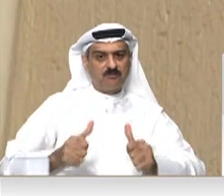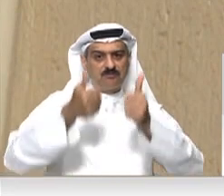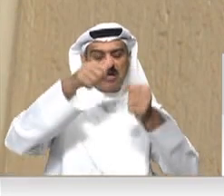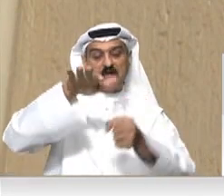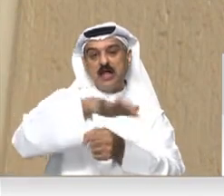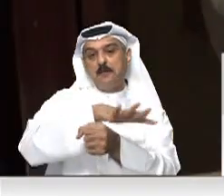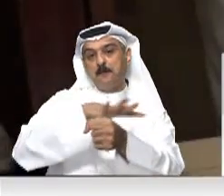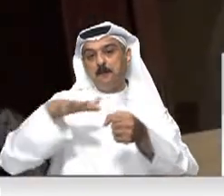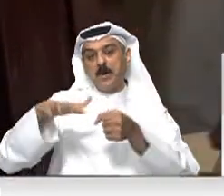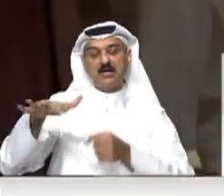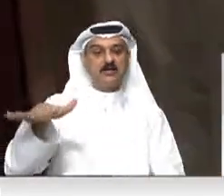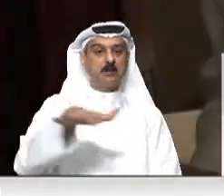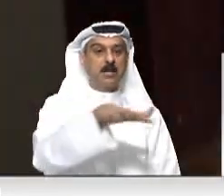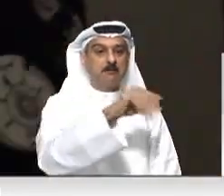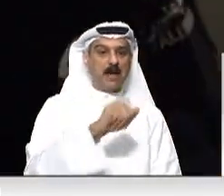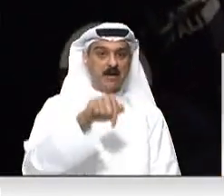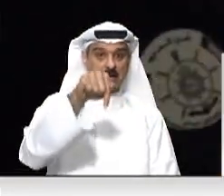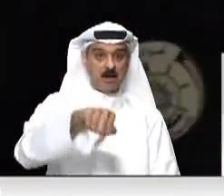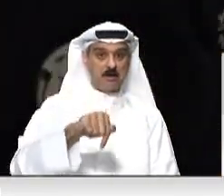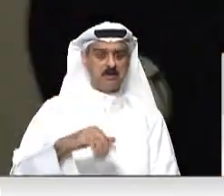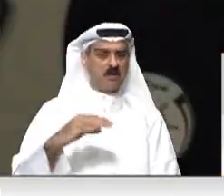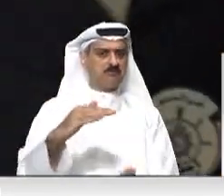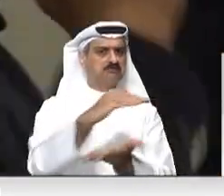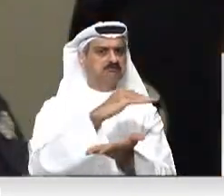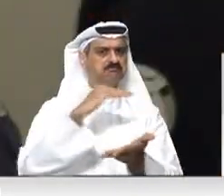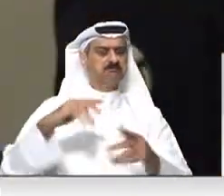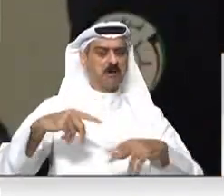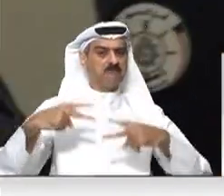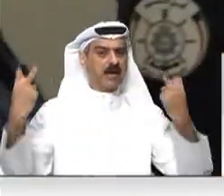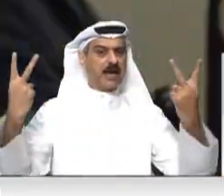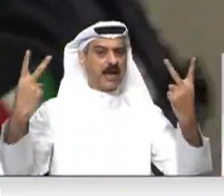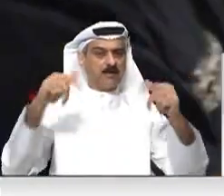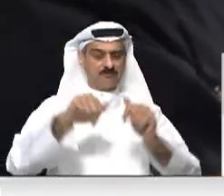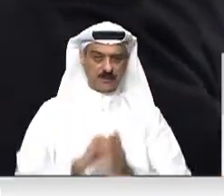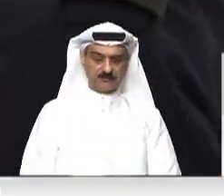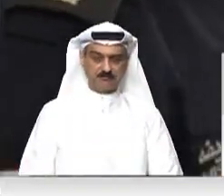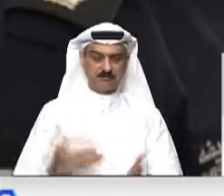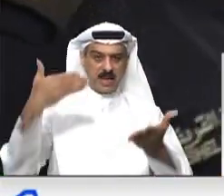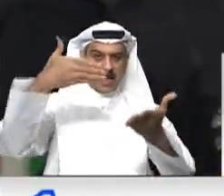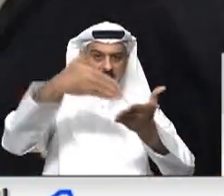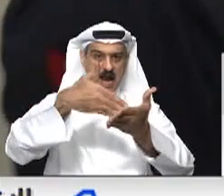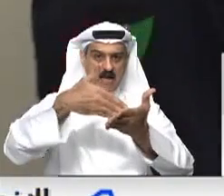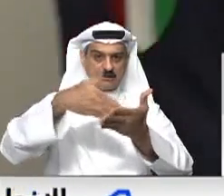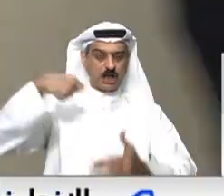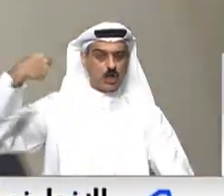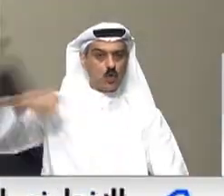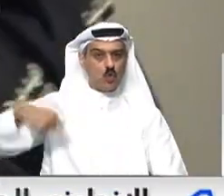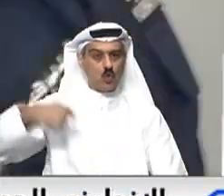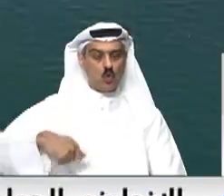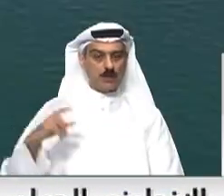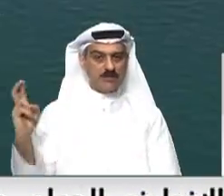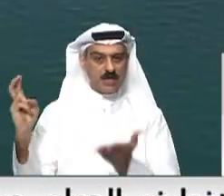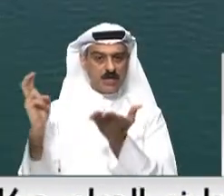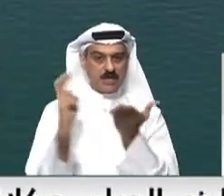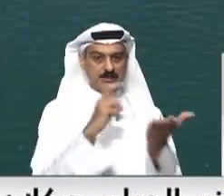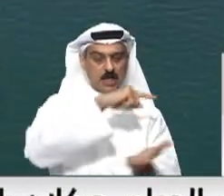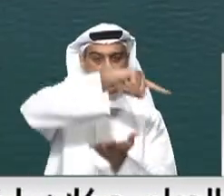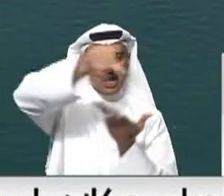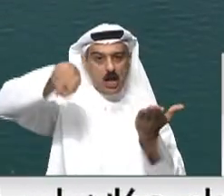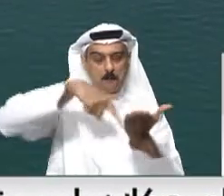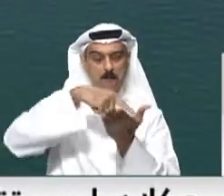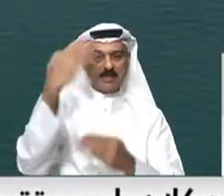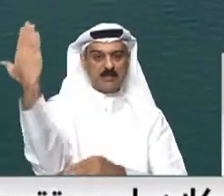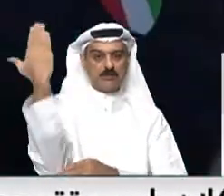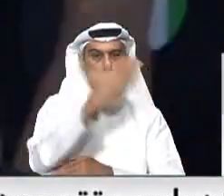البحري ليكون نموذجا حضاريا للبلاد. وفي ختام الجولة قام معاليه بزيارة إلى مركز الحدود